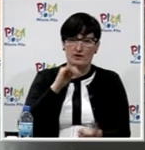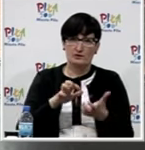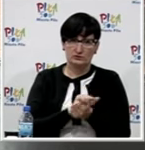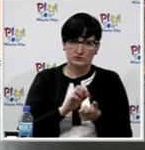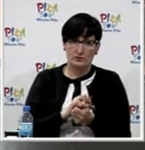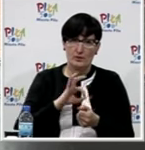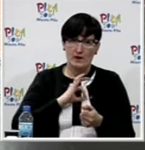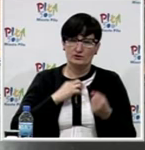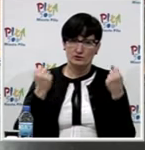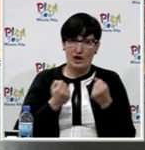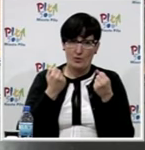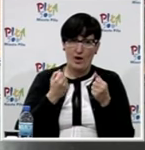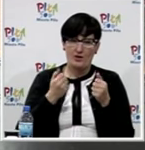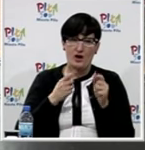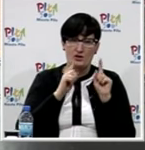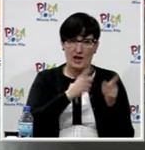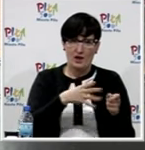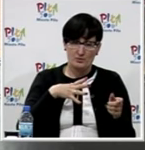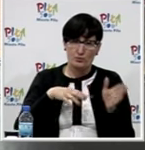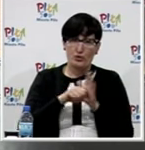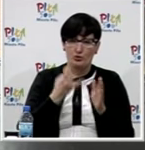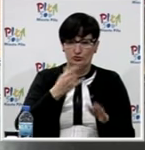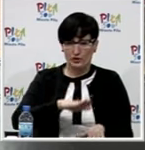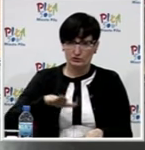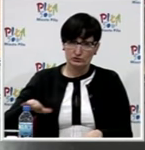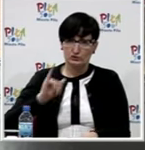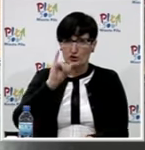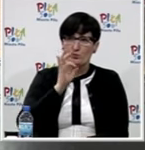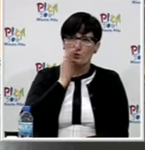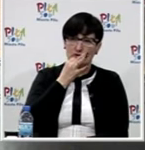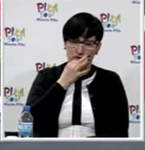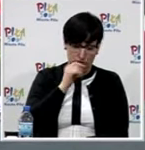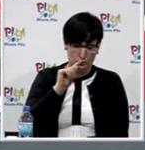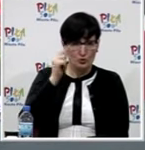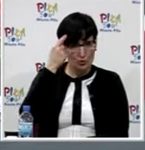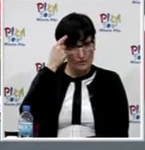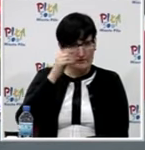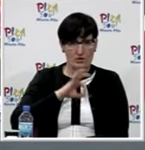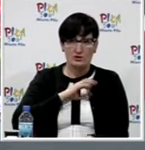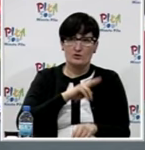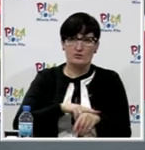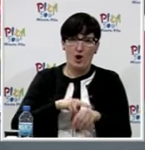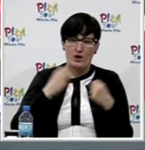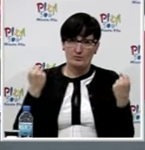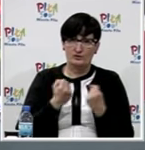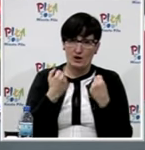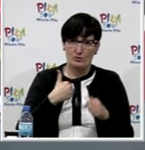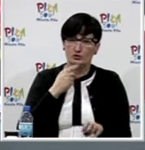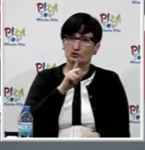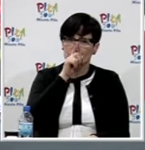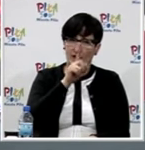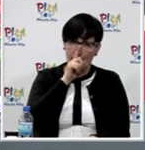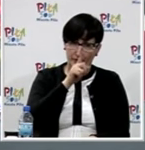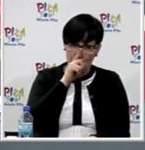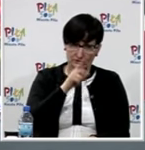działania kierowane były przede wszystkim do dzieci i młodzieży. Tutaj głównym takim polem naszych działań to są świetlice